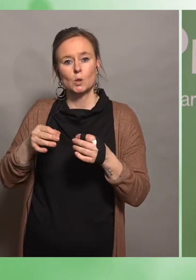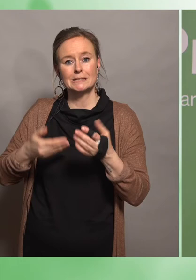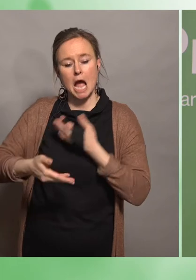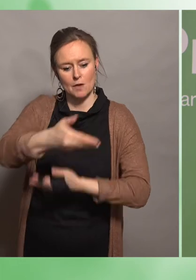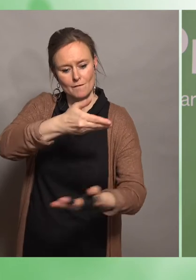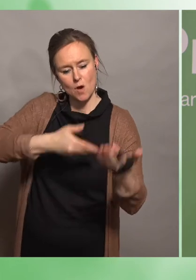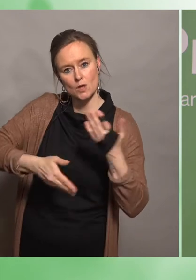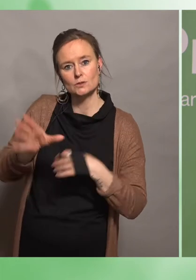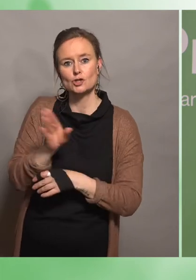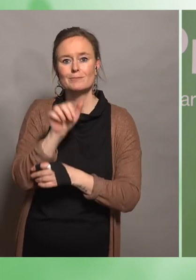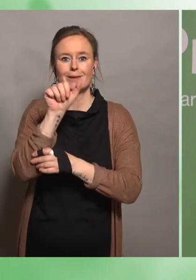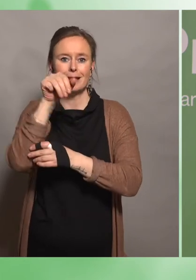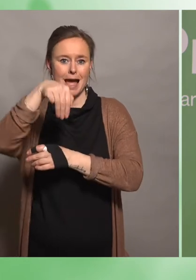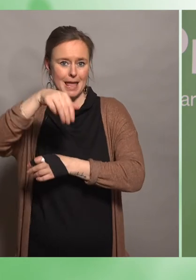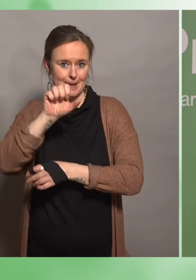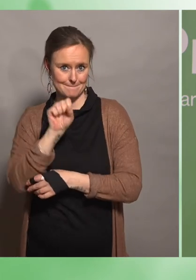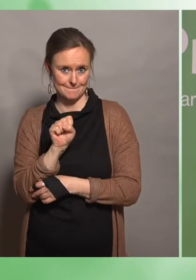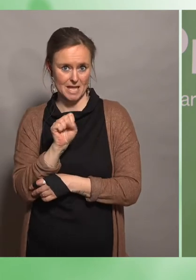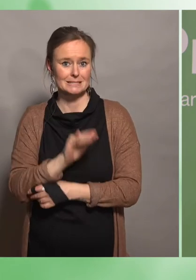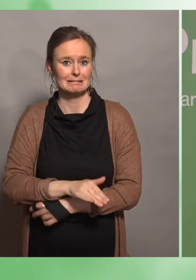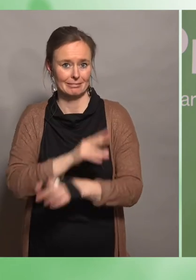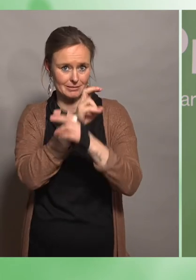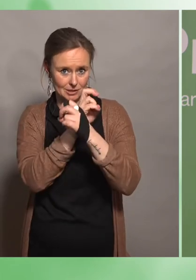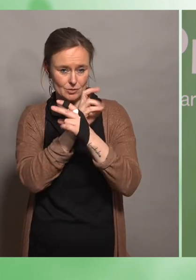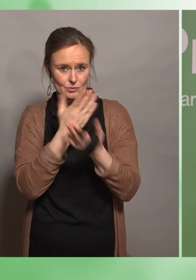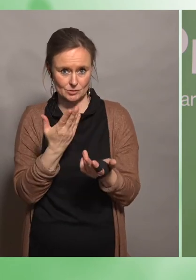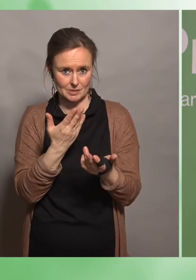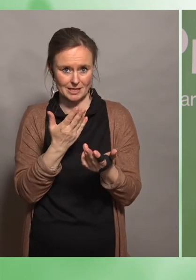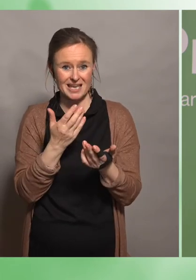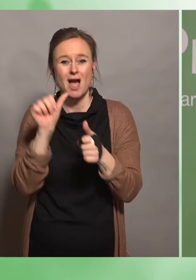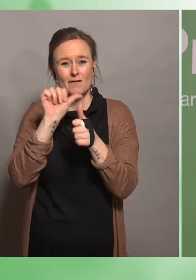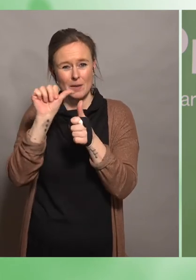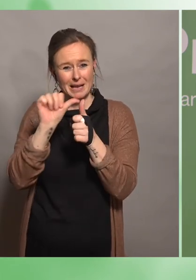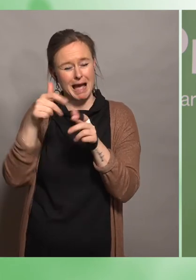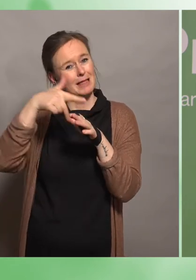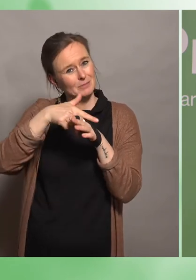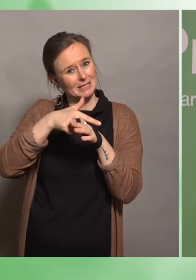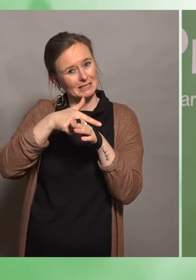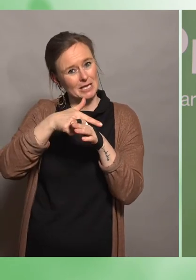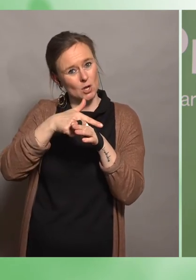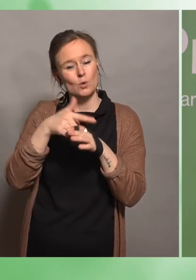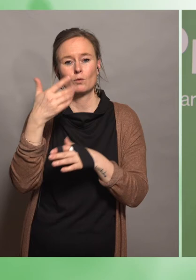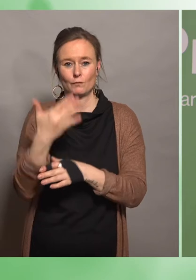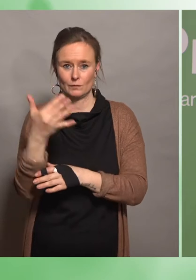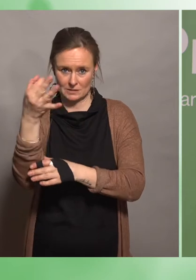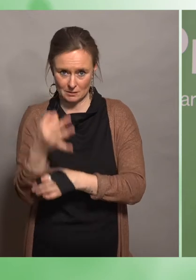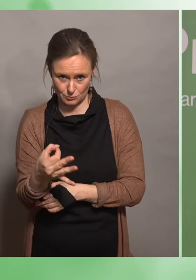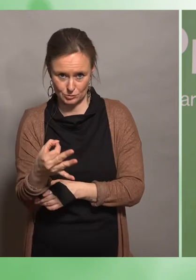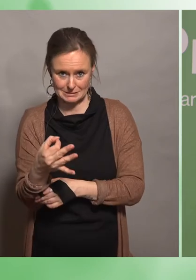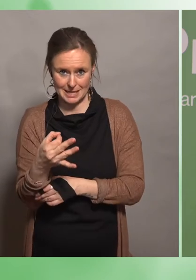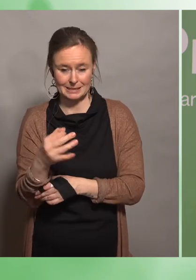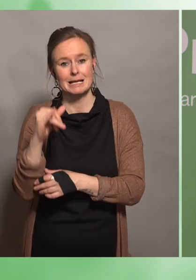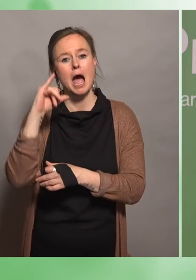gewisse Voraussetzungen erfüllt sein müssen, Grad von Behinderung mindestens 50%, Vormerkung beim AMS, Hauptwohnsitz Niederösterreich,